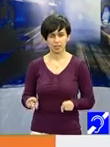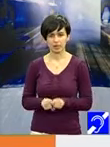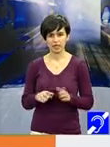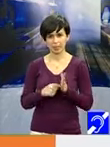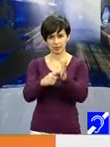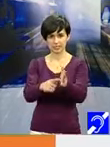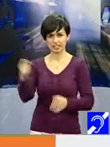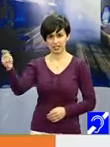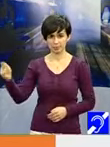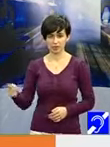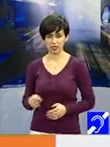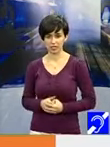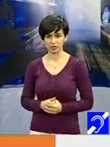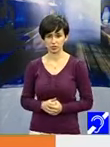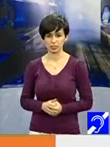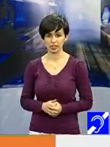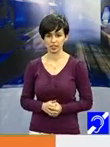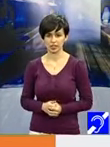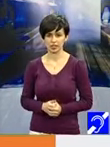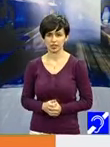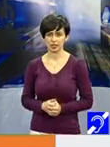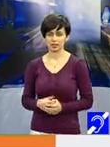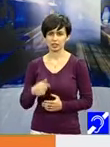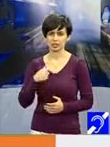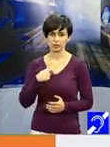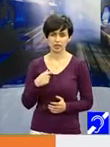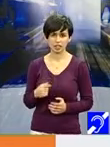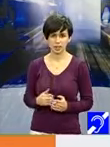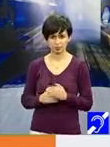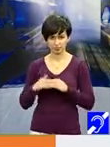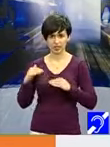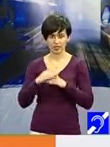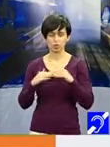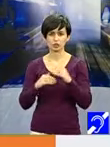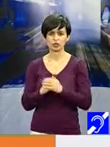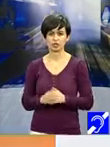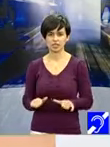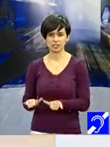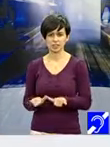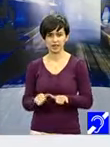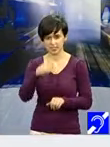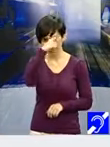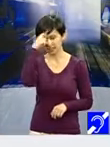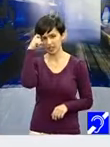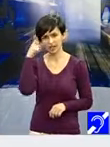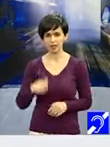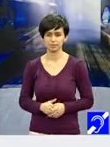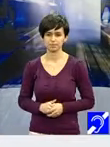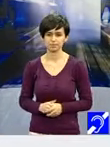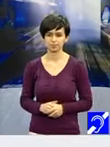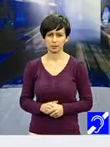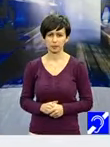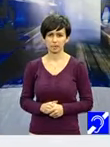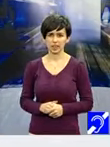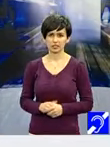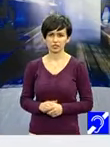proiectului vostru, acolo l-ați construit? Nu, l-am construit în vacanță, până, din vacanță de vară până câteva săptămâni